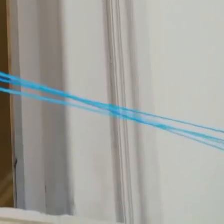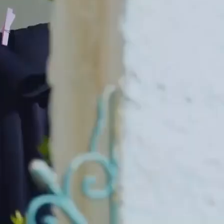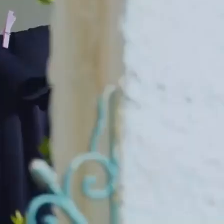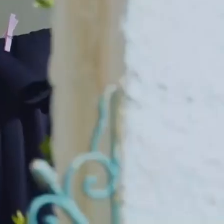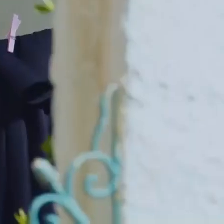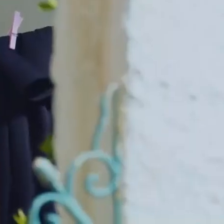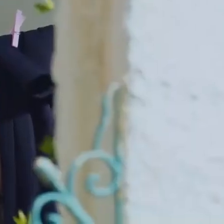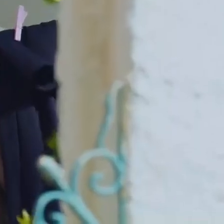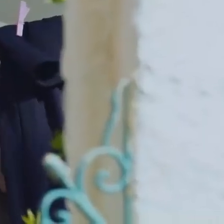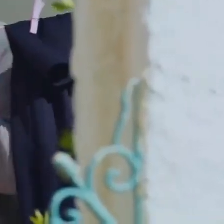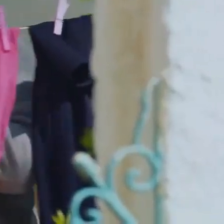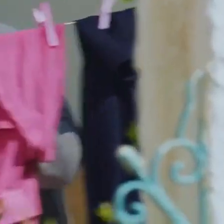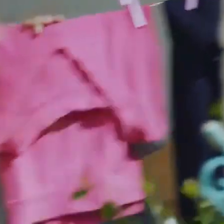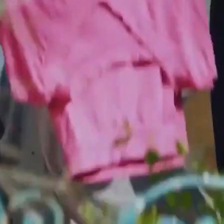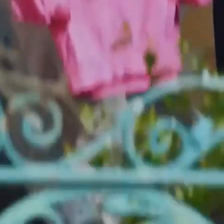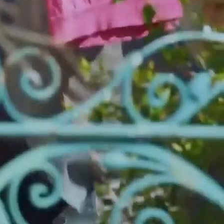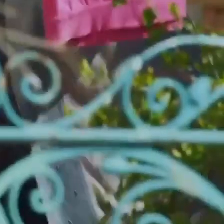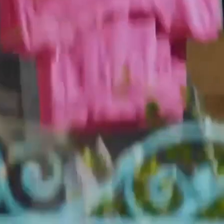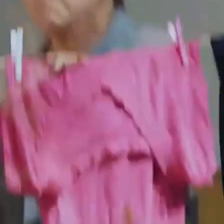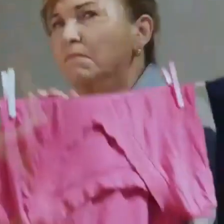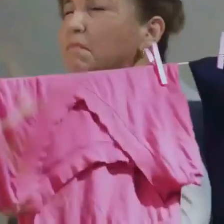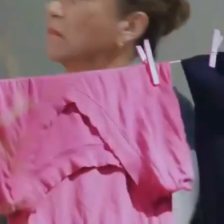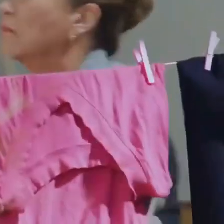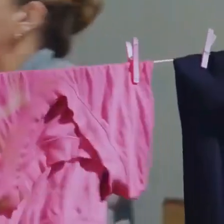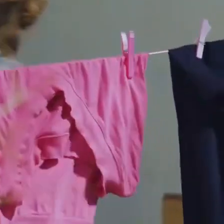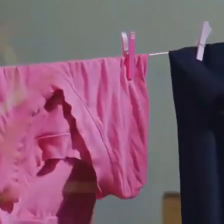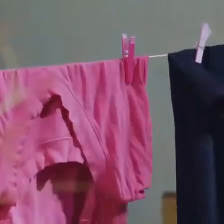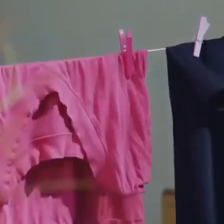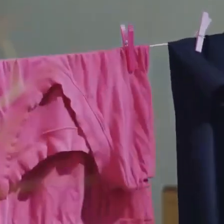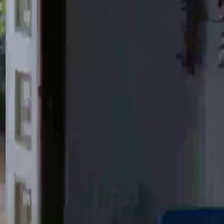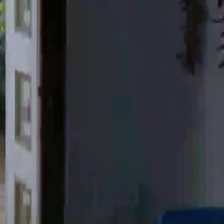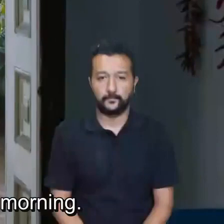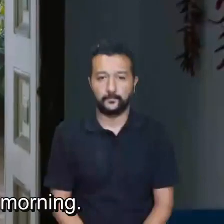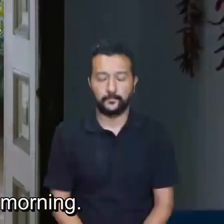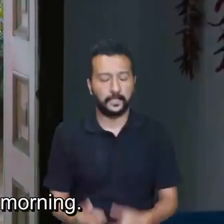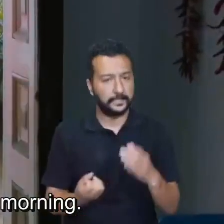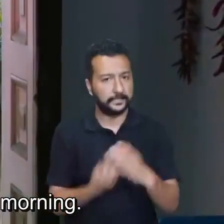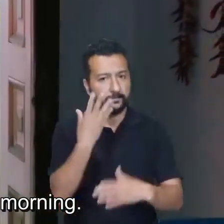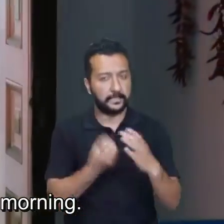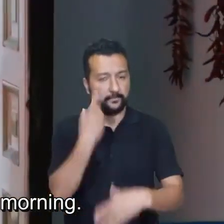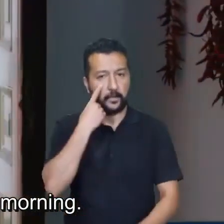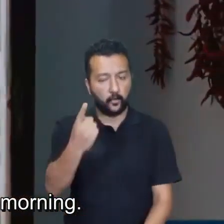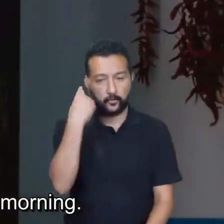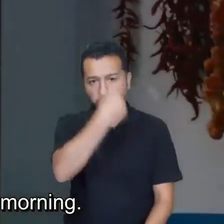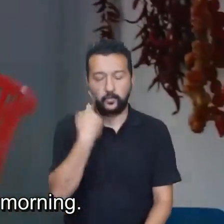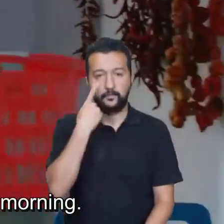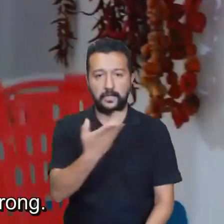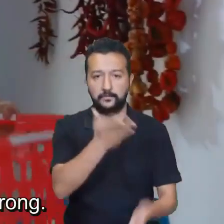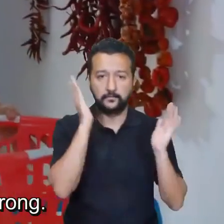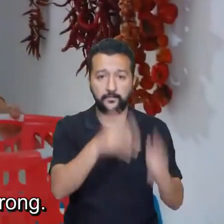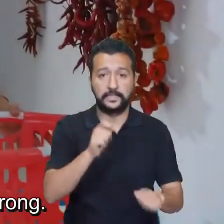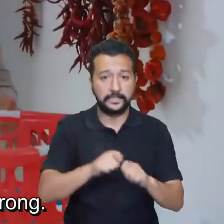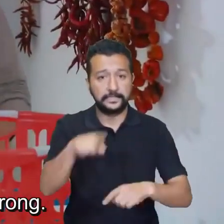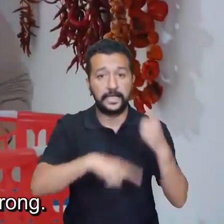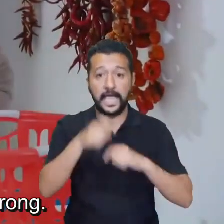Adile'ye nispetle başındaki şapkasını düzelterek havalı havalı yürüdü gitti. Sabah sabah gördüğüm yüzlere bak.